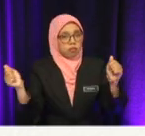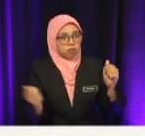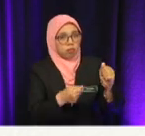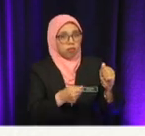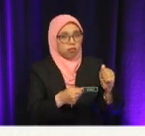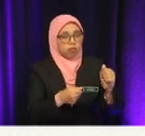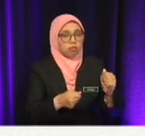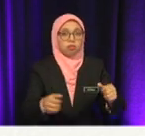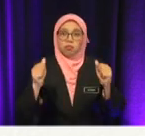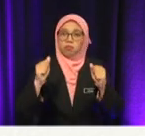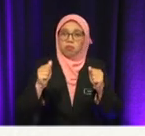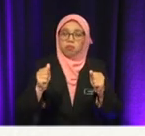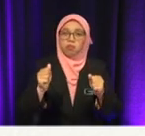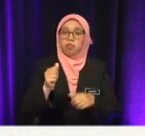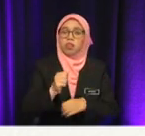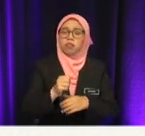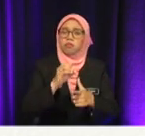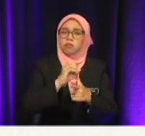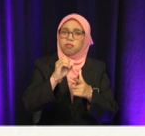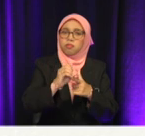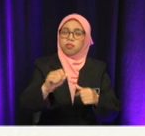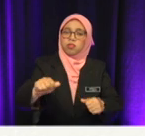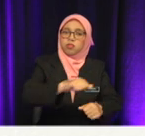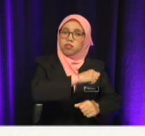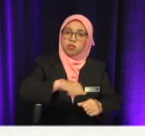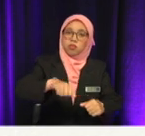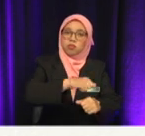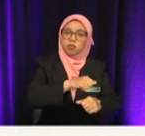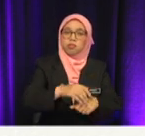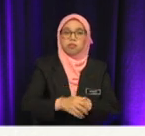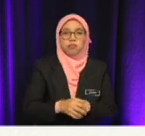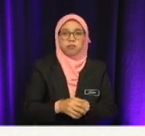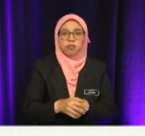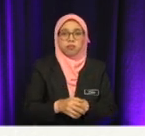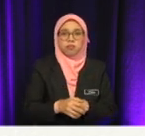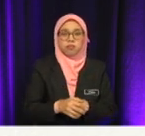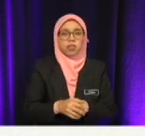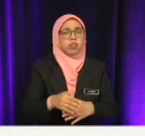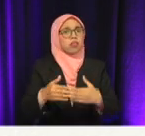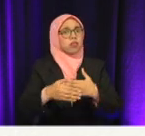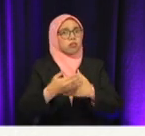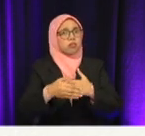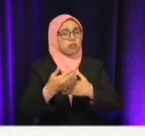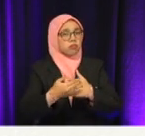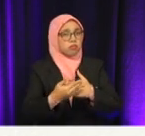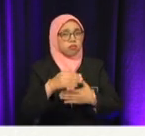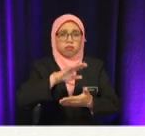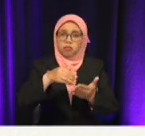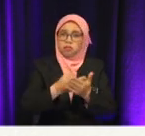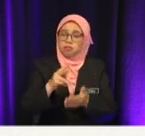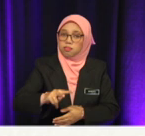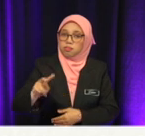digoyang ataupun digosok. Dan konsep permainan perkusi ini sangat mudah sehinggakan semua kanak-kanak akan mengambil